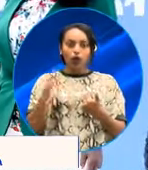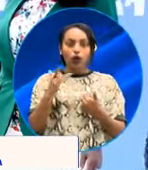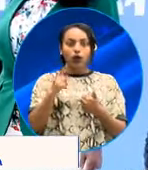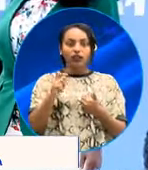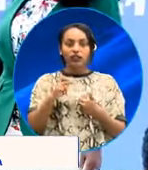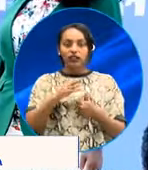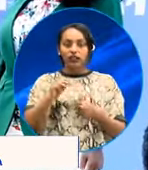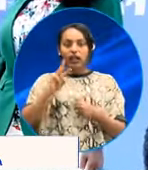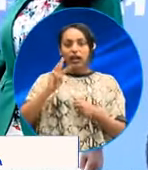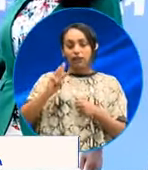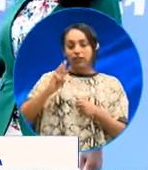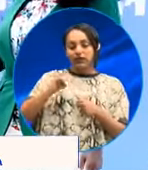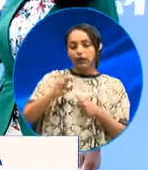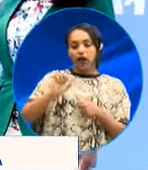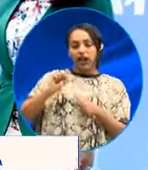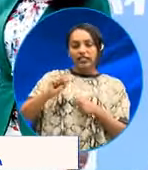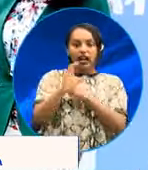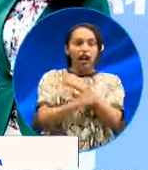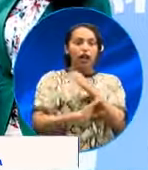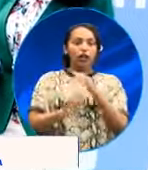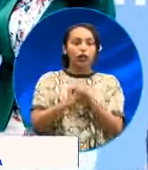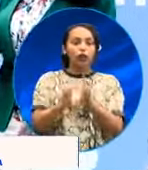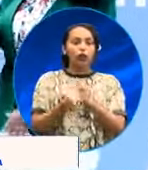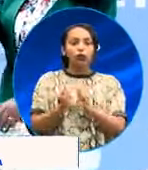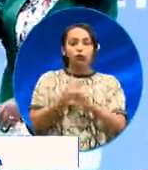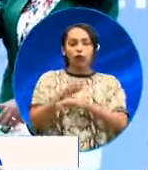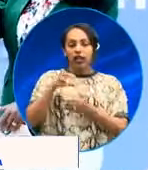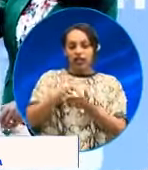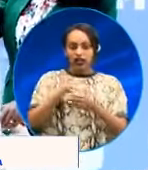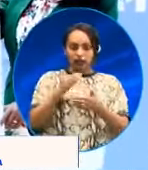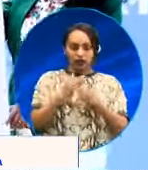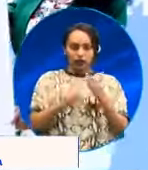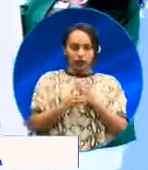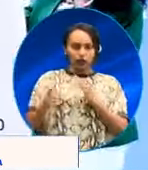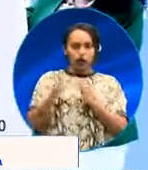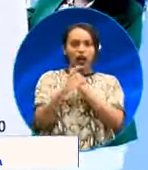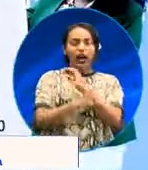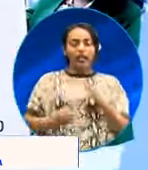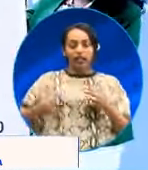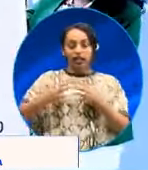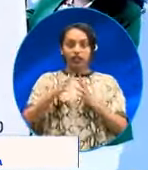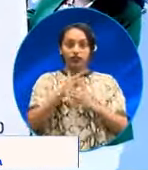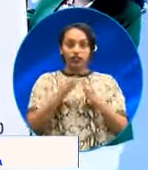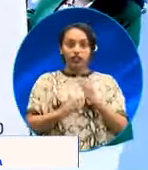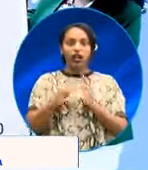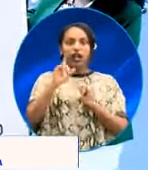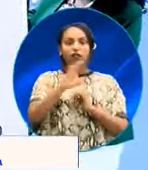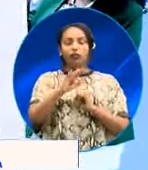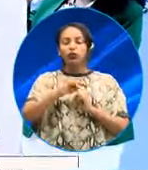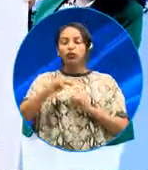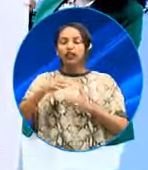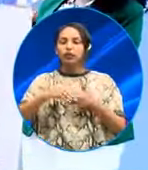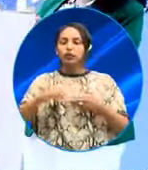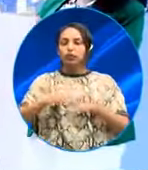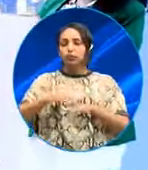ሆራ ትሬዲንግና MWS ከሀገራዊ ለውጡ በኋላ በከተማ ደረጃም ይሁን በሀገር አቀፍ ደረጃ ከ100 ሚሊዮን ብር በላይ